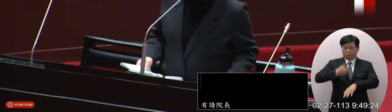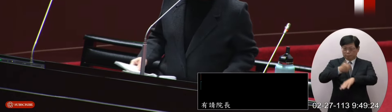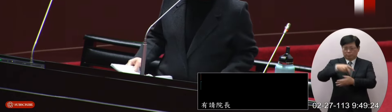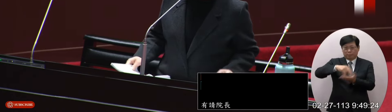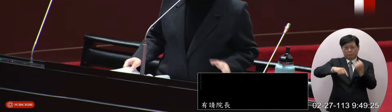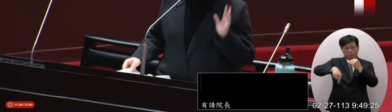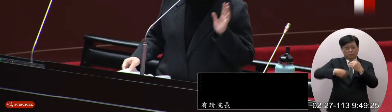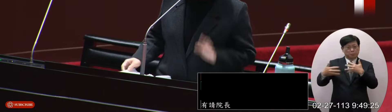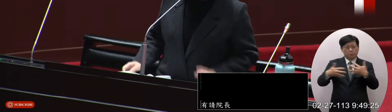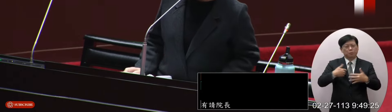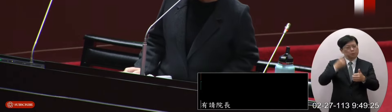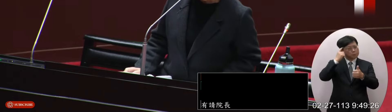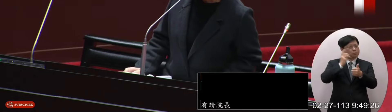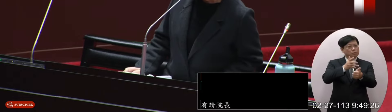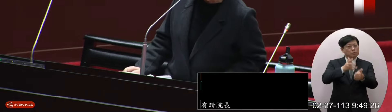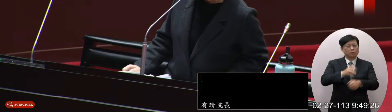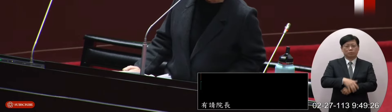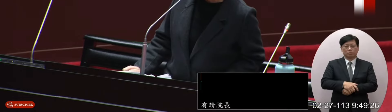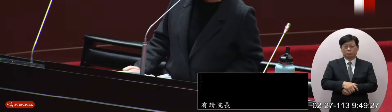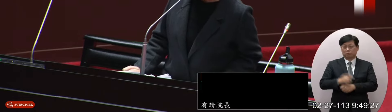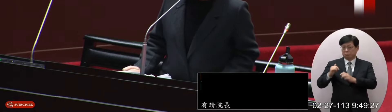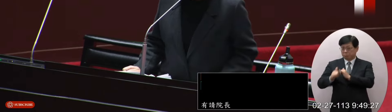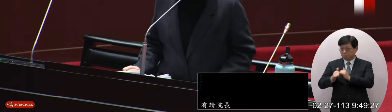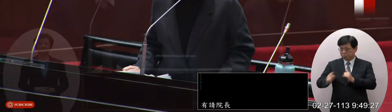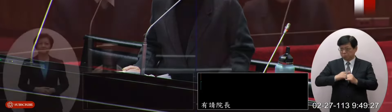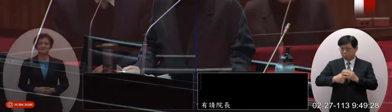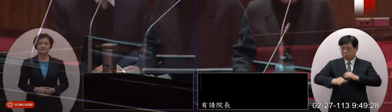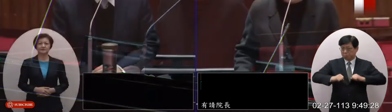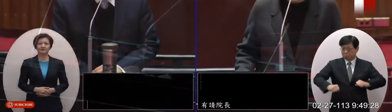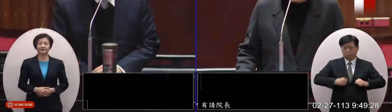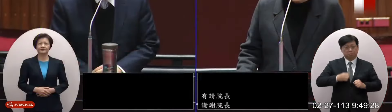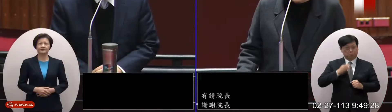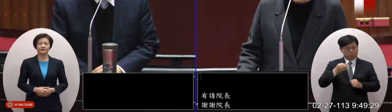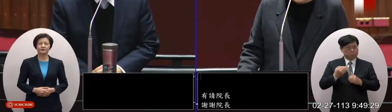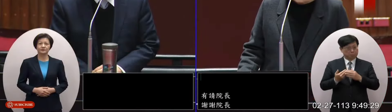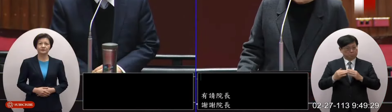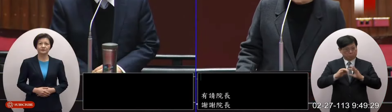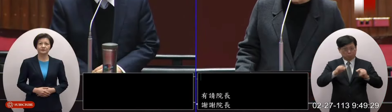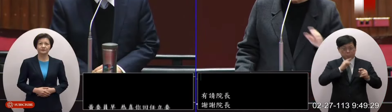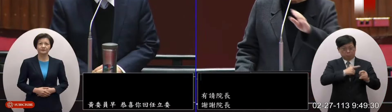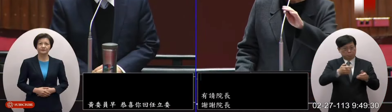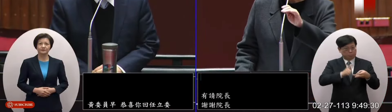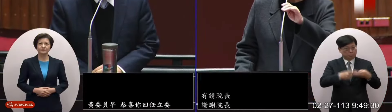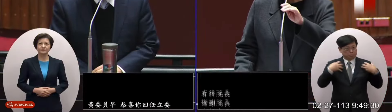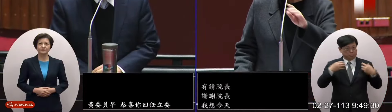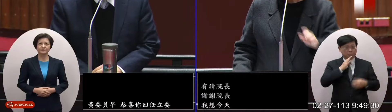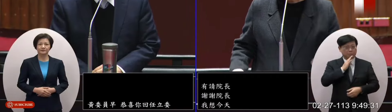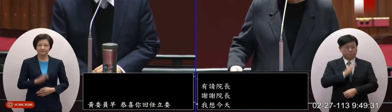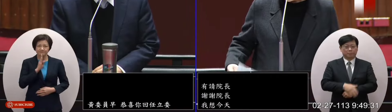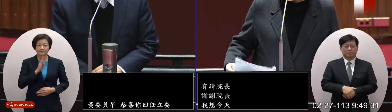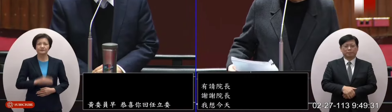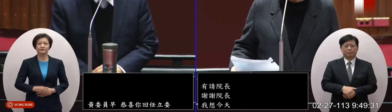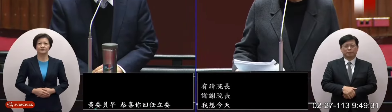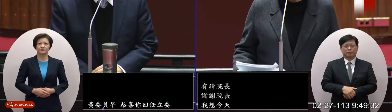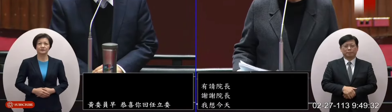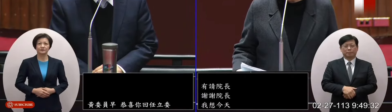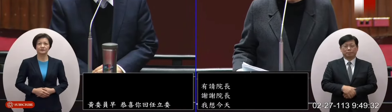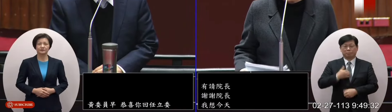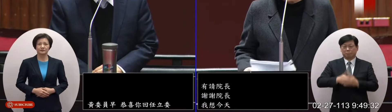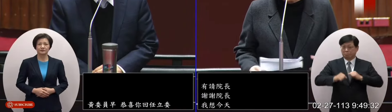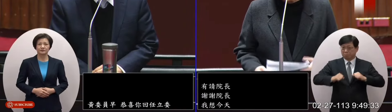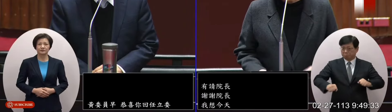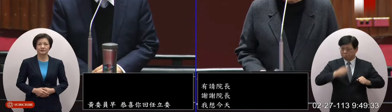也想问一下院长，人民的生命财产大概是你最重要的任务了吧？ 是。 人民的生